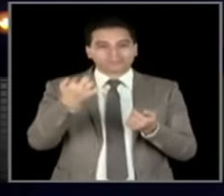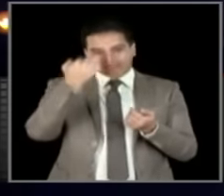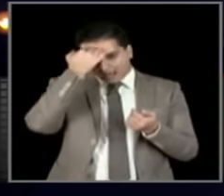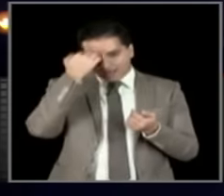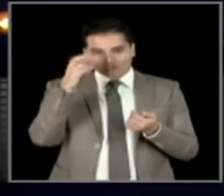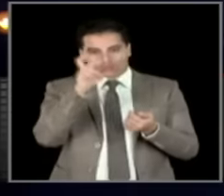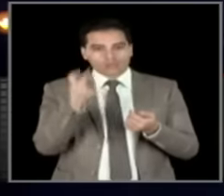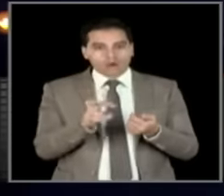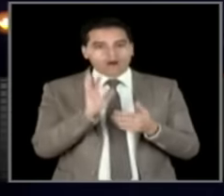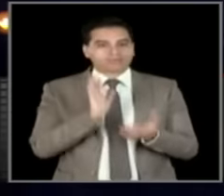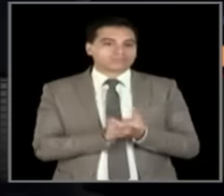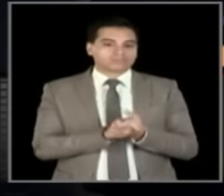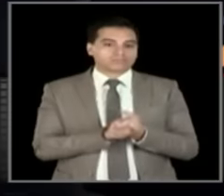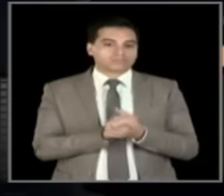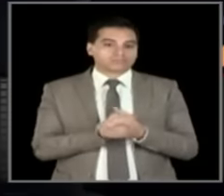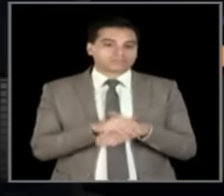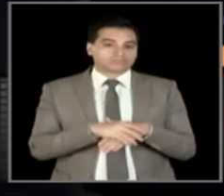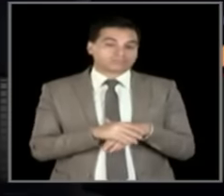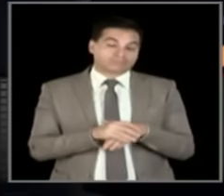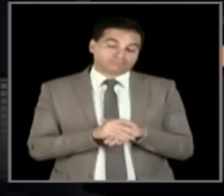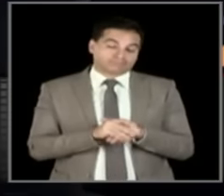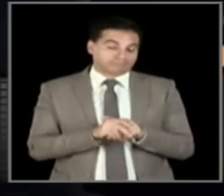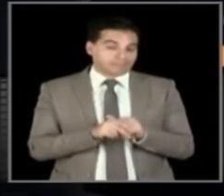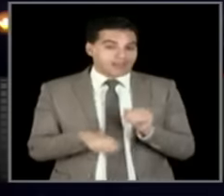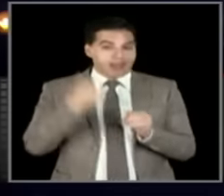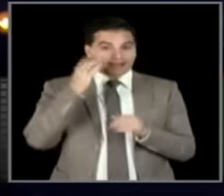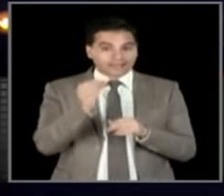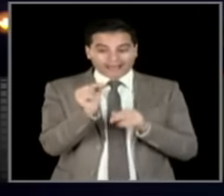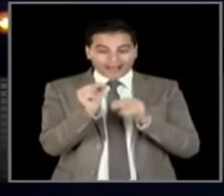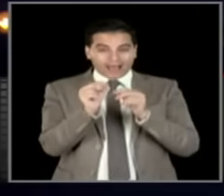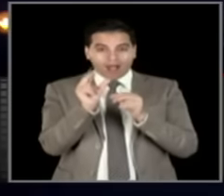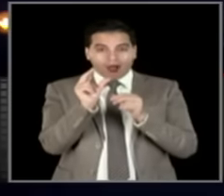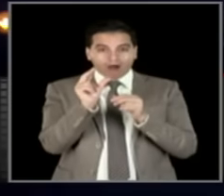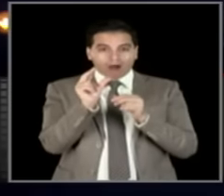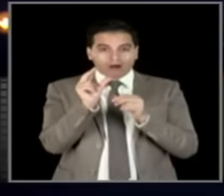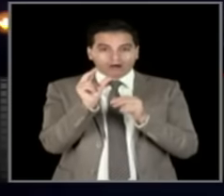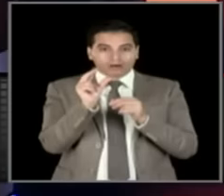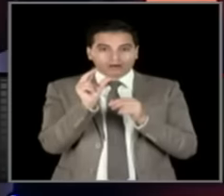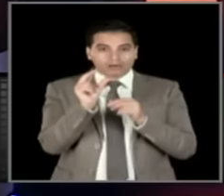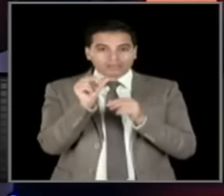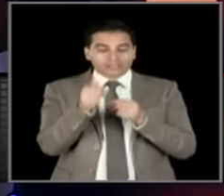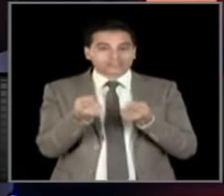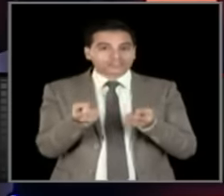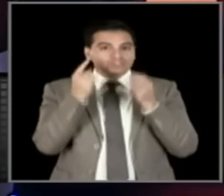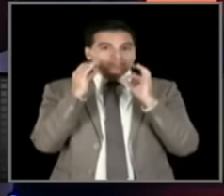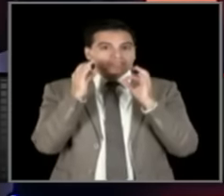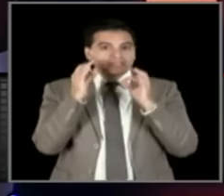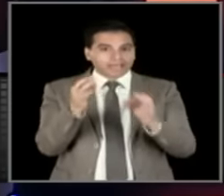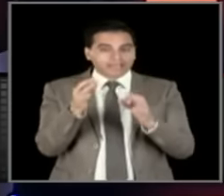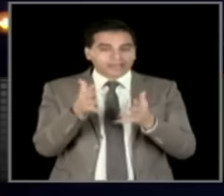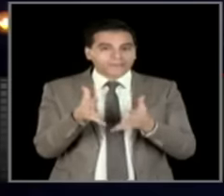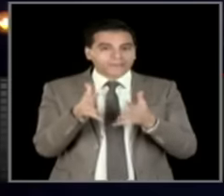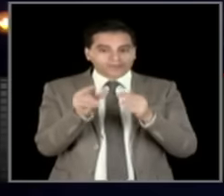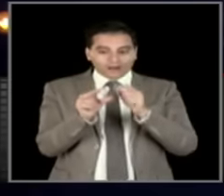$300,000. متخيل؟ علي المعلومة دي بس أنا مش فاكر أكيد. نعم. حجر كريم ومعدن نادر وقلت